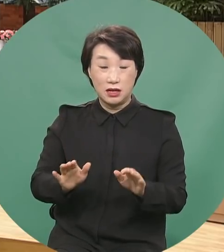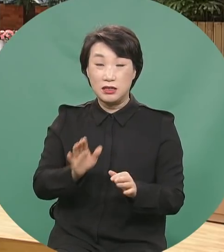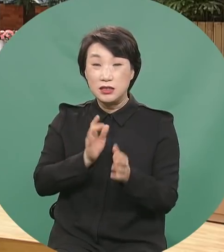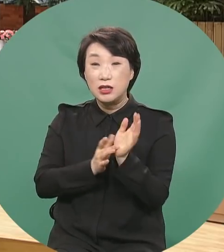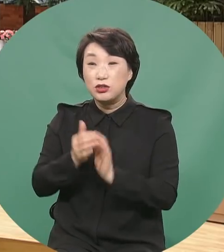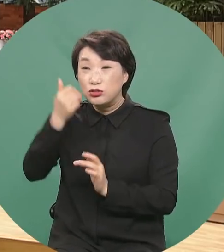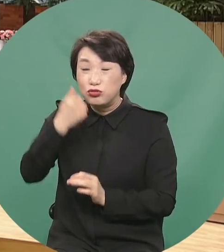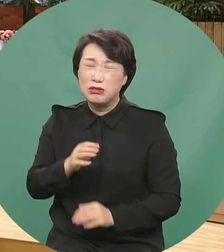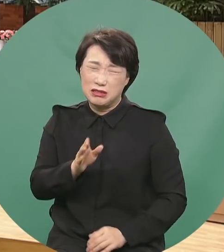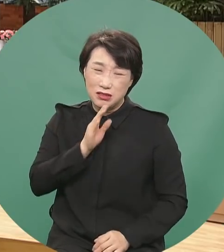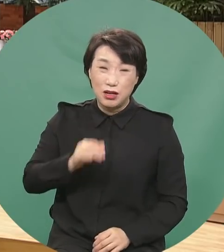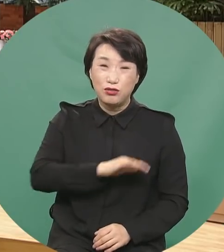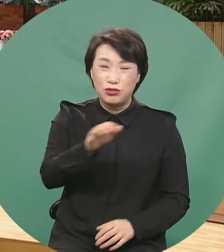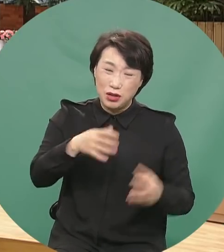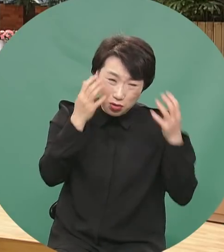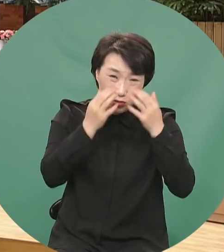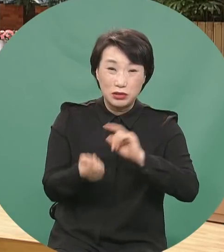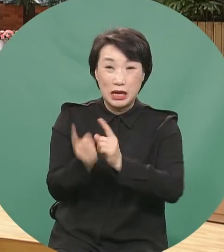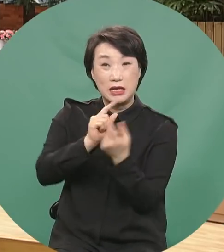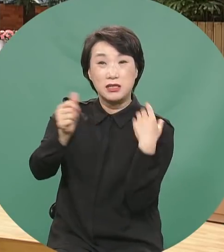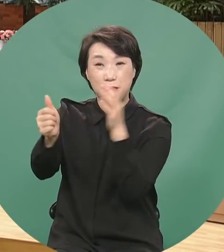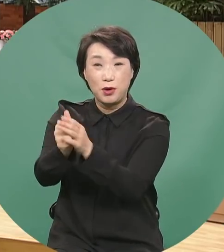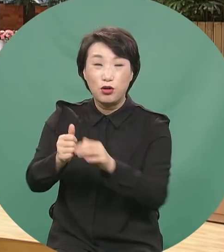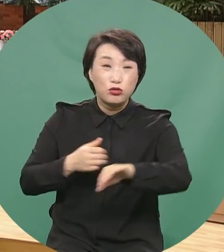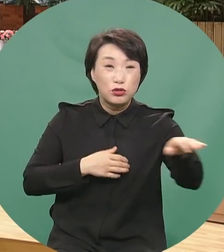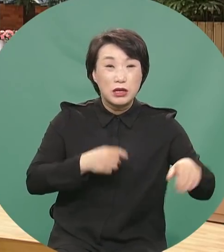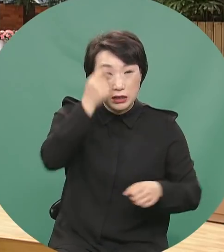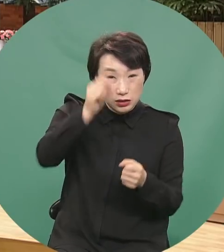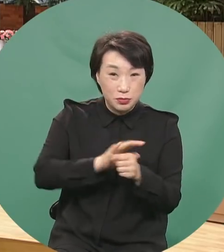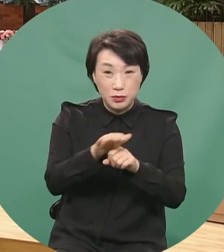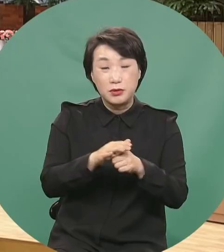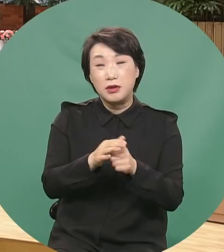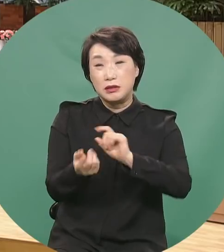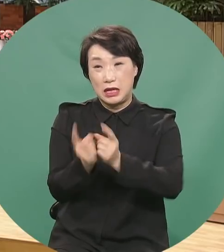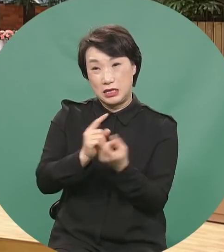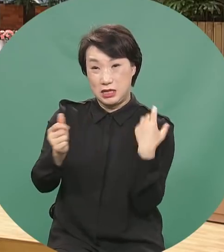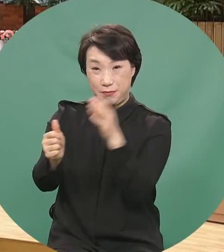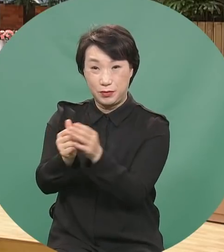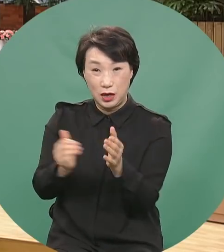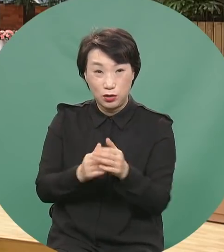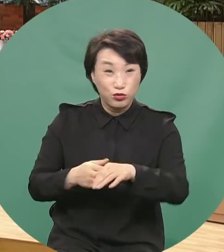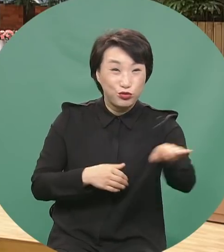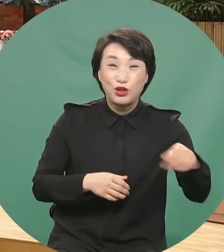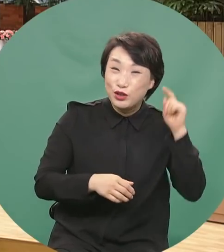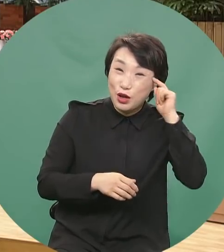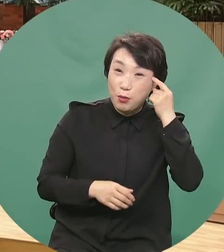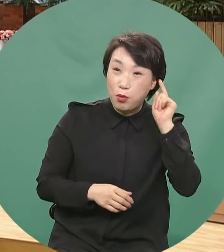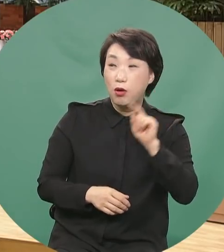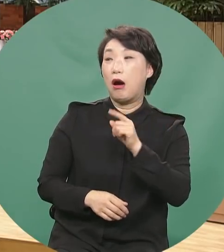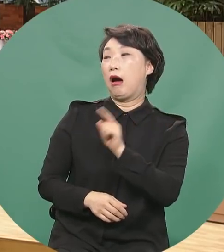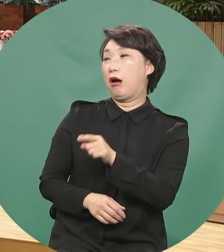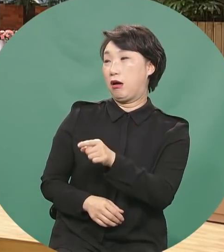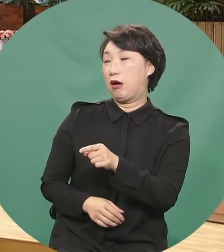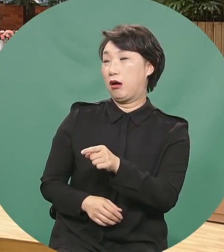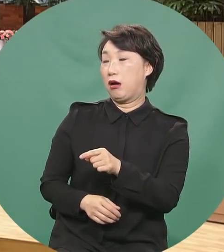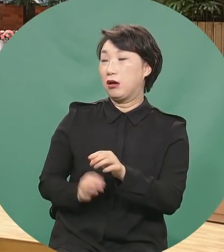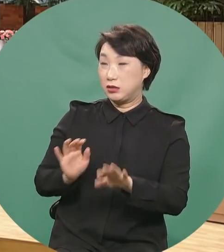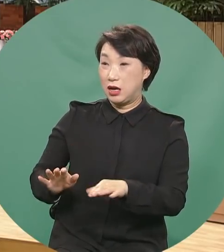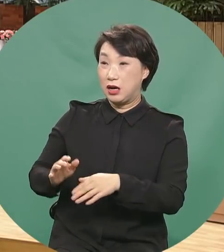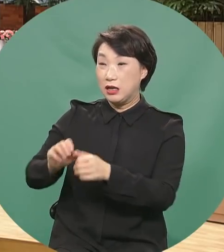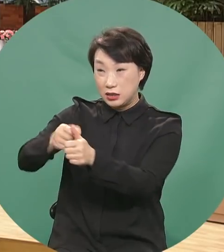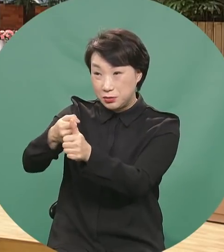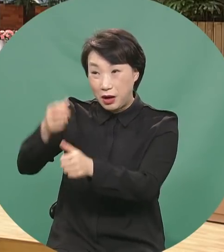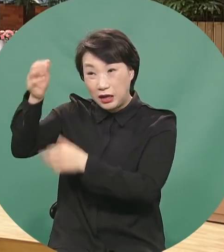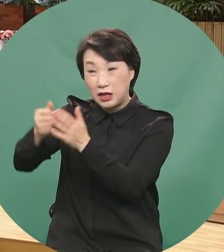우리의 질고를 지고 우리의 슬픔을 당하였거늘 우리는 생각하기를 그는 징벌을 받아서 하나님에게